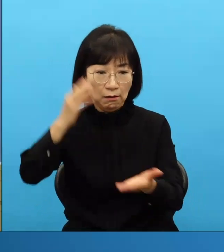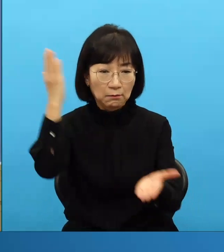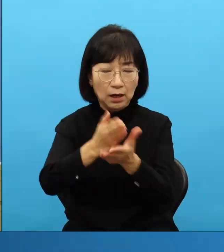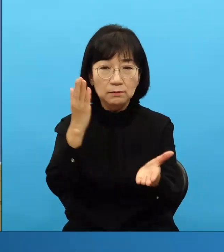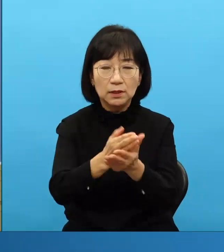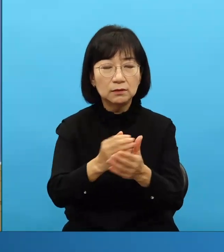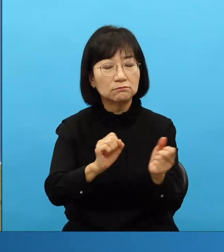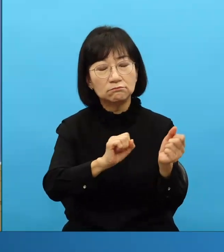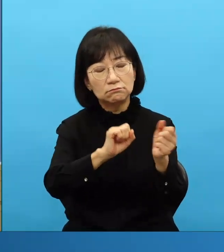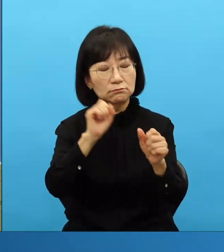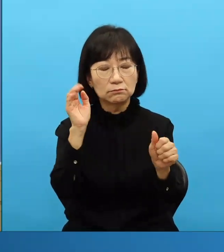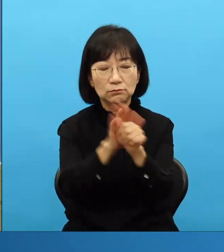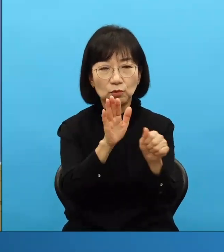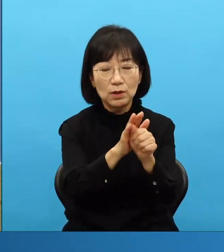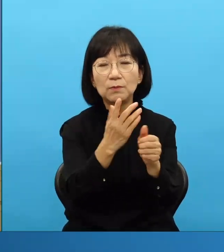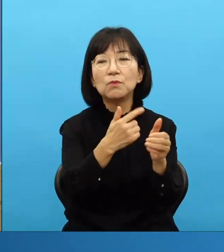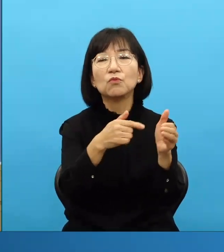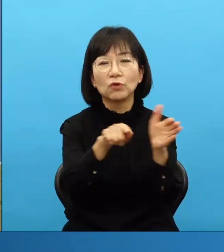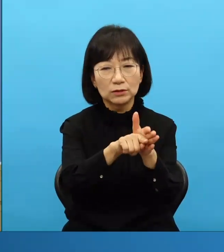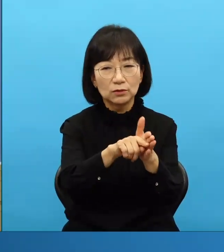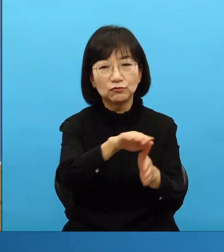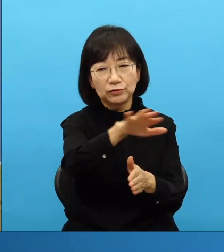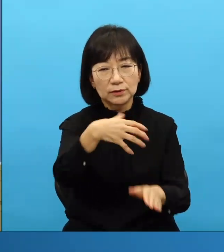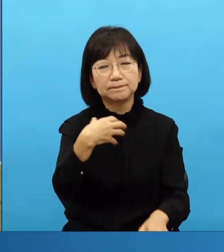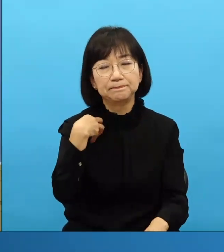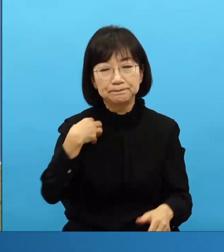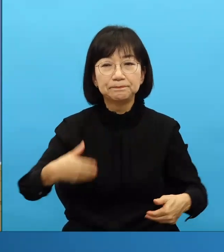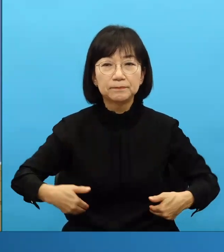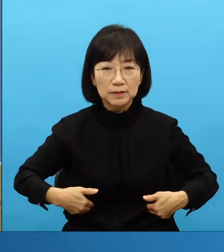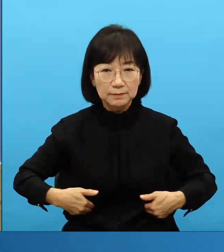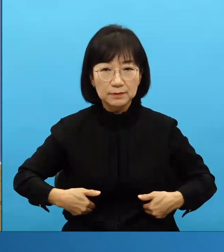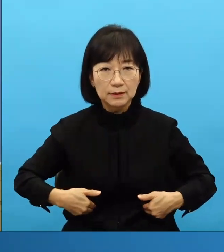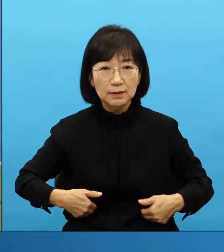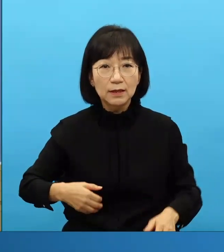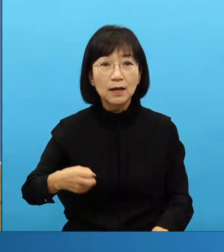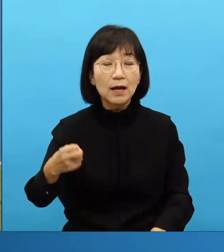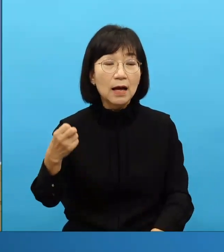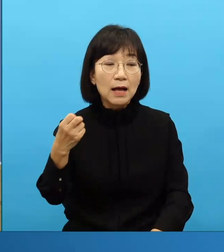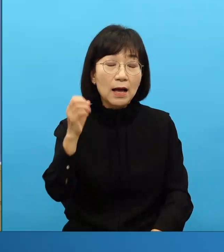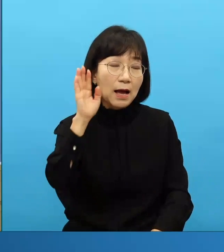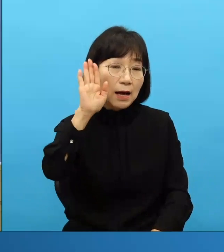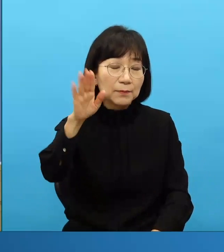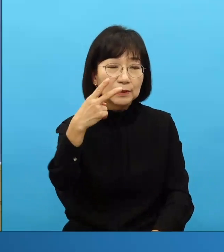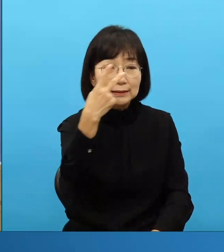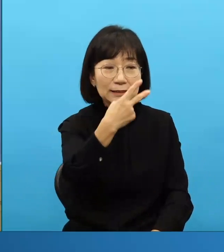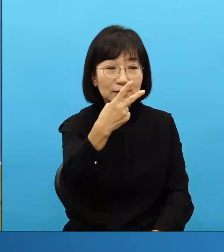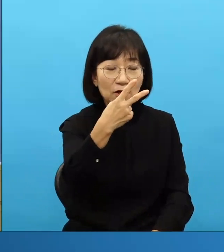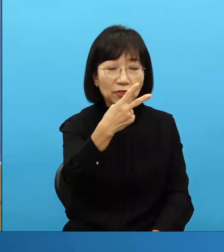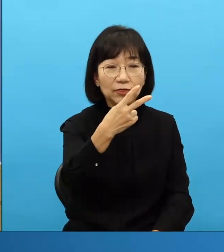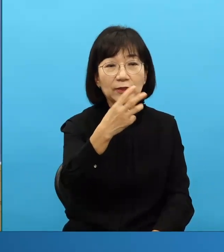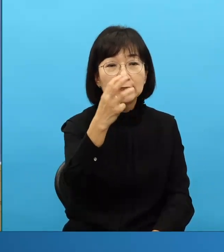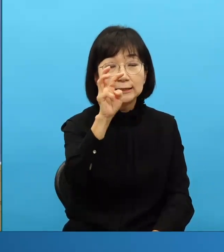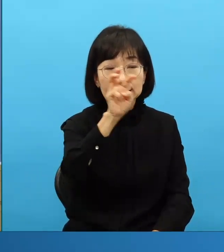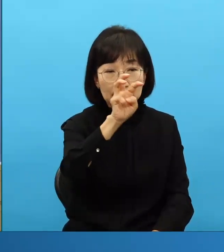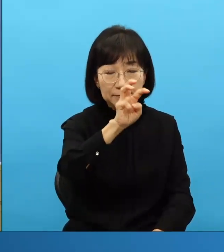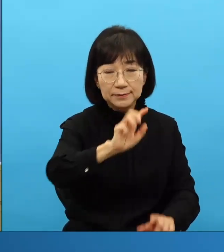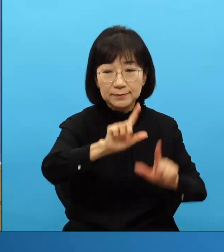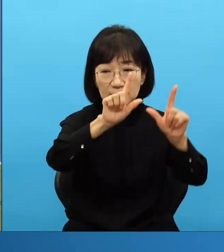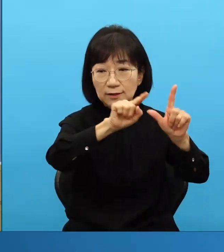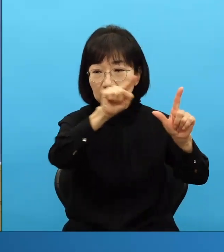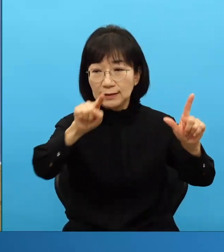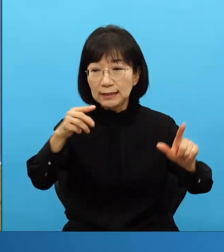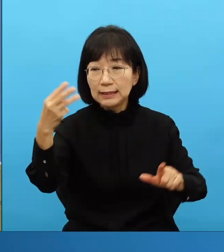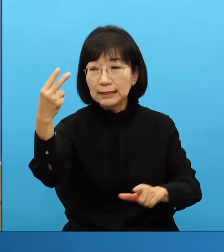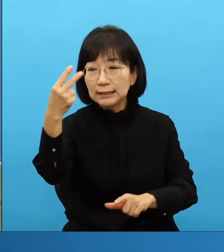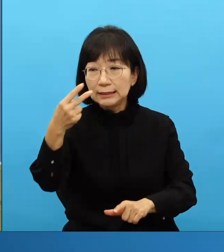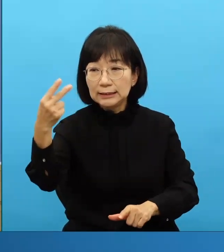we're saying let's help them. Let's restore this. 2030, 2080의 주역들로 As the main figures of the 2030 and the